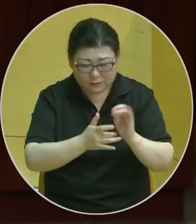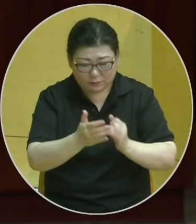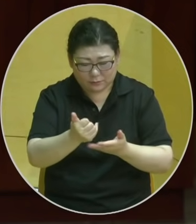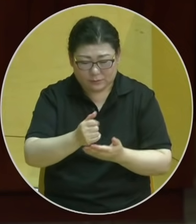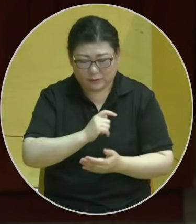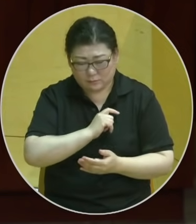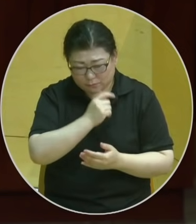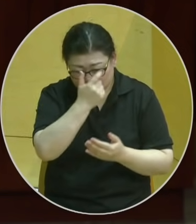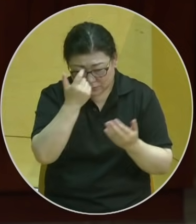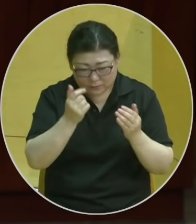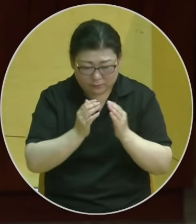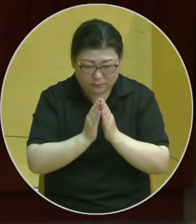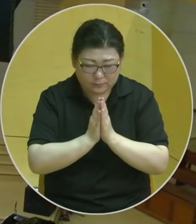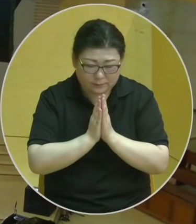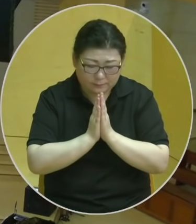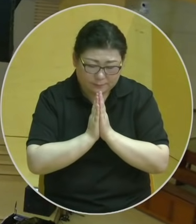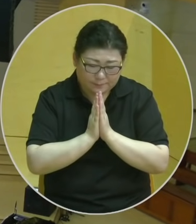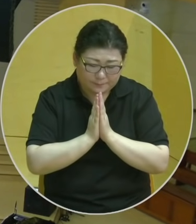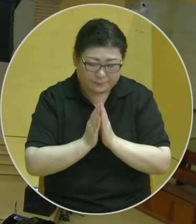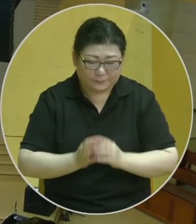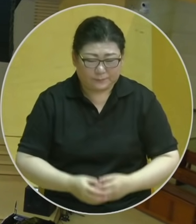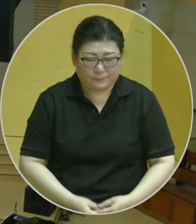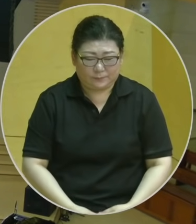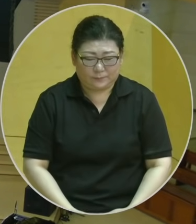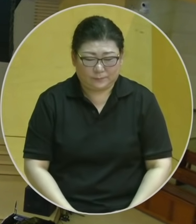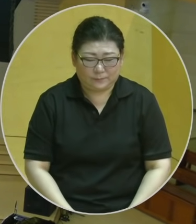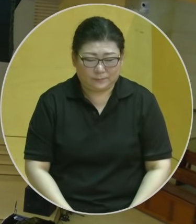이름으로 기도드립니다. 아멘.